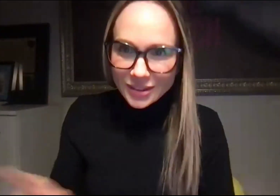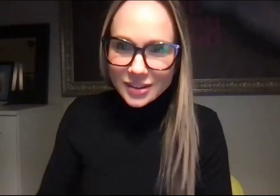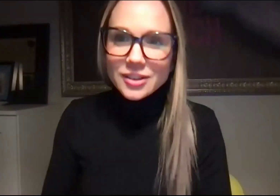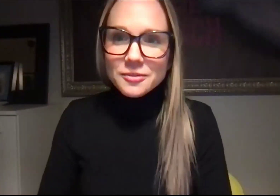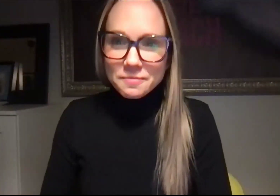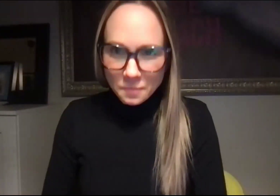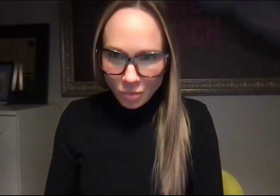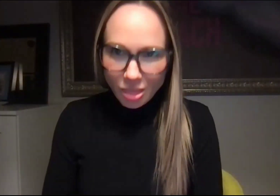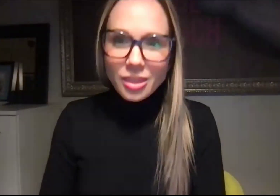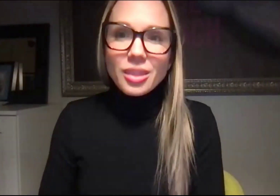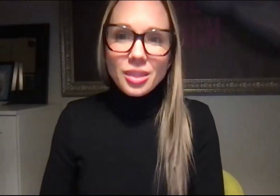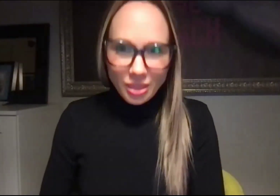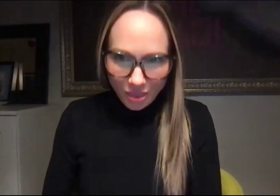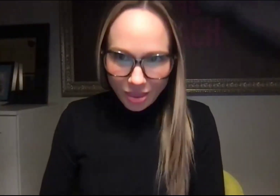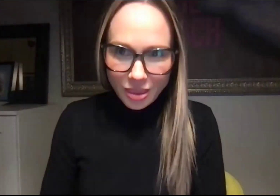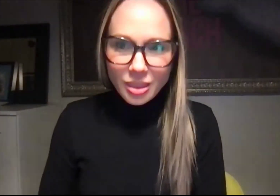sa semaine.